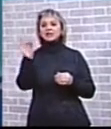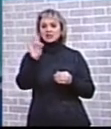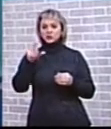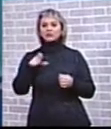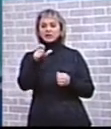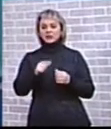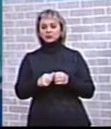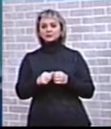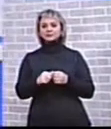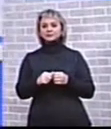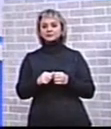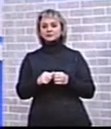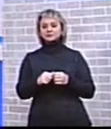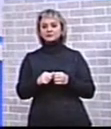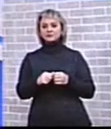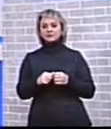Дон-24, Ростов-на-Дону.